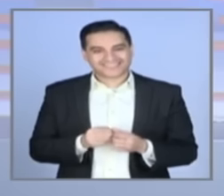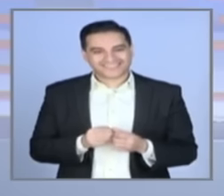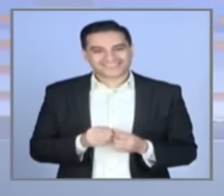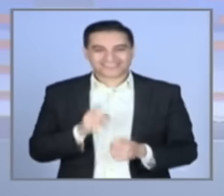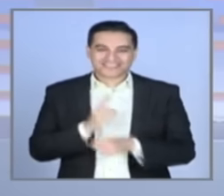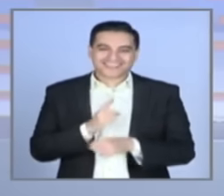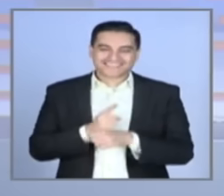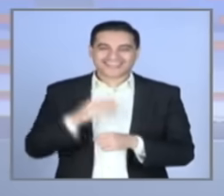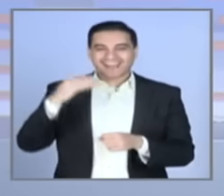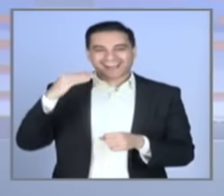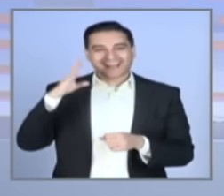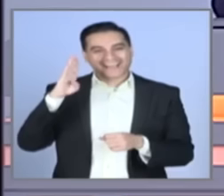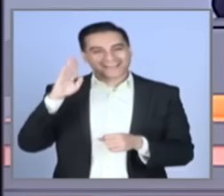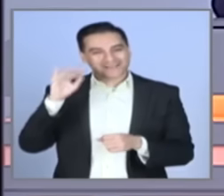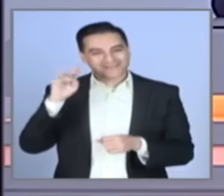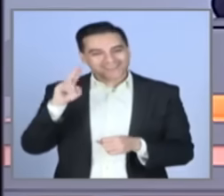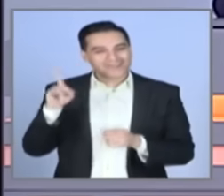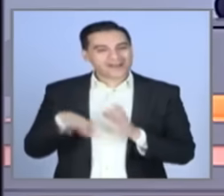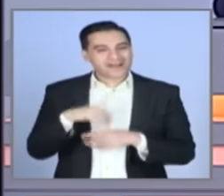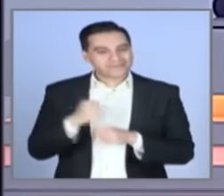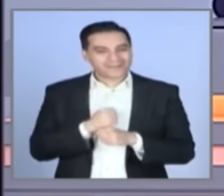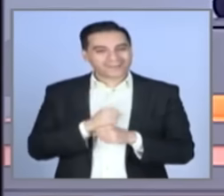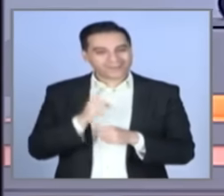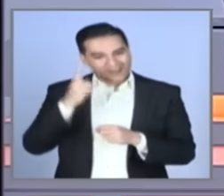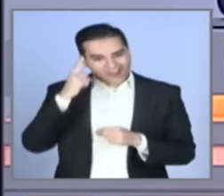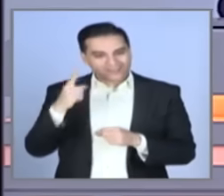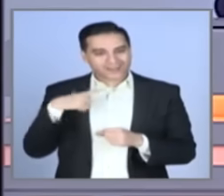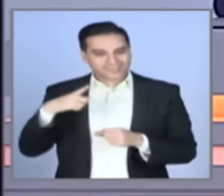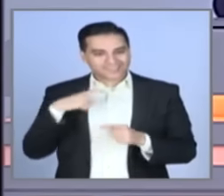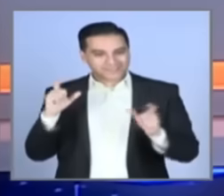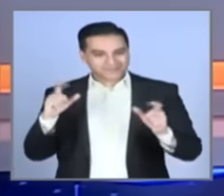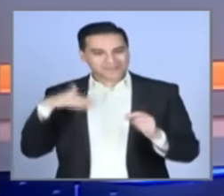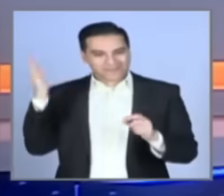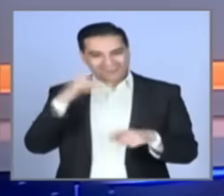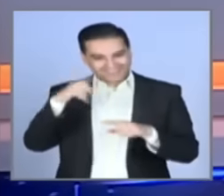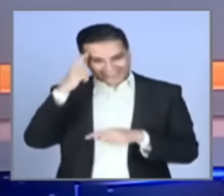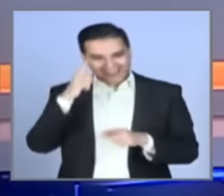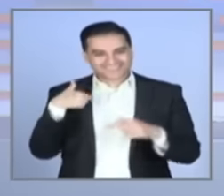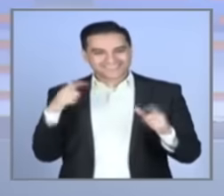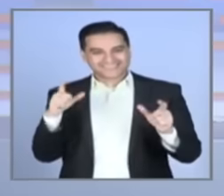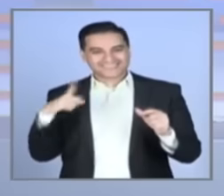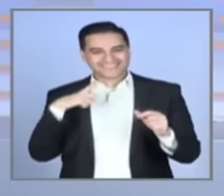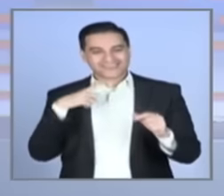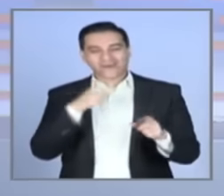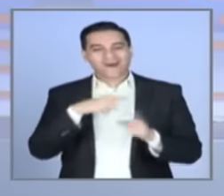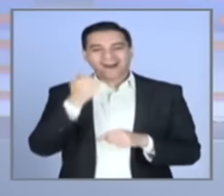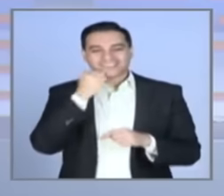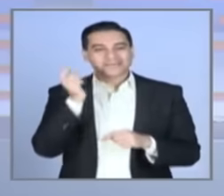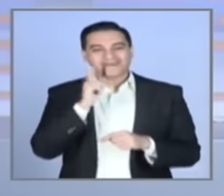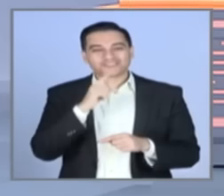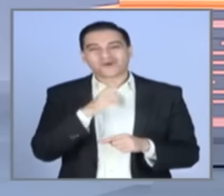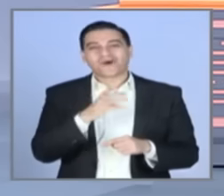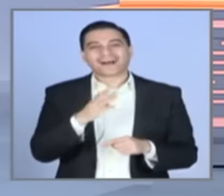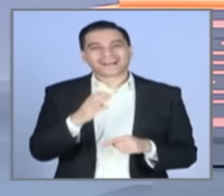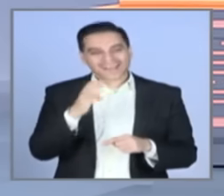أستاذة حكمت. وما عملتش حاجة غلط. هم عارفين أنا أستناهم فين. هم عارفين صح؟ هو مش غلطان، هو جاوب